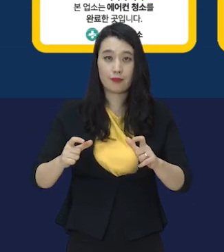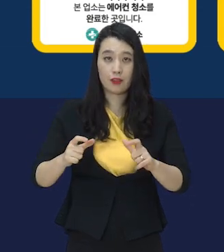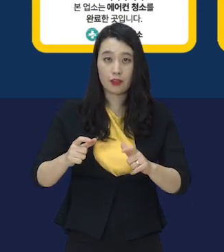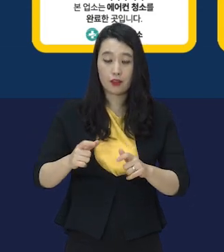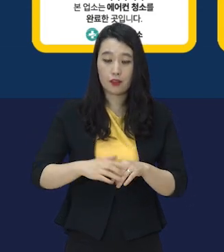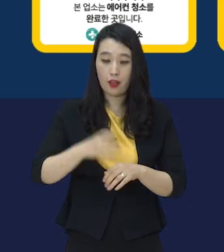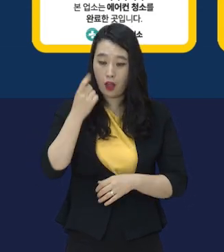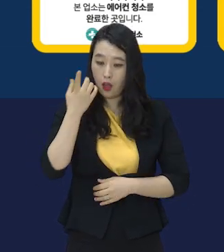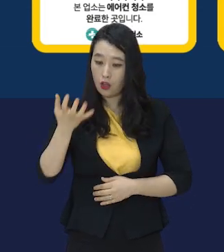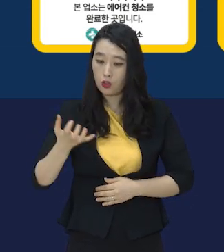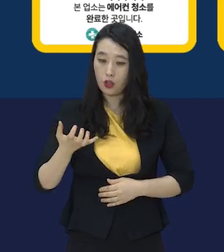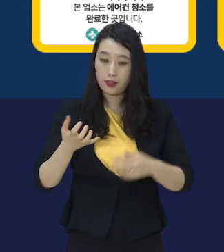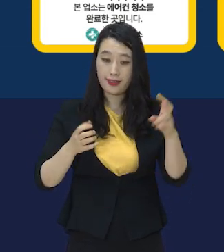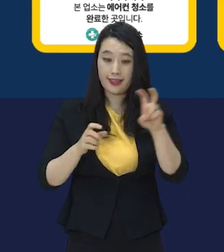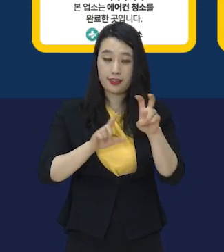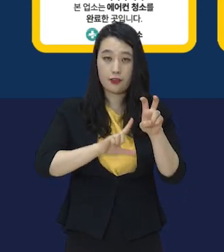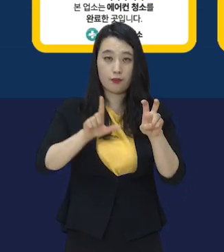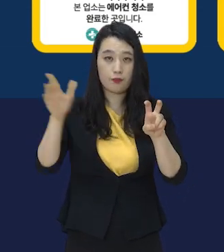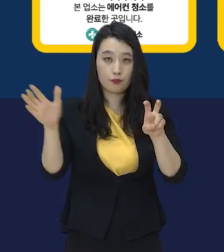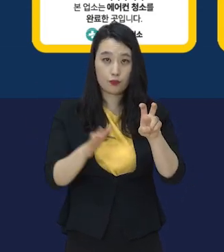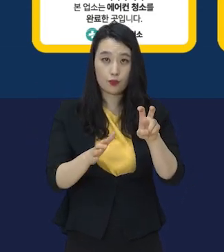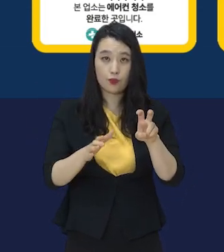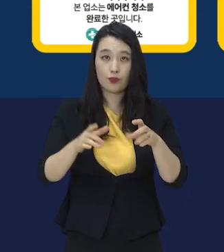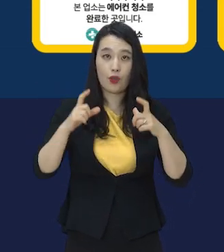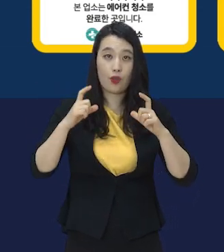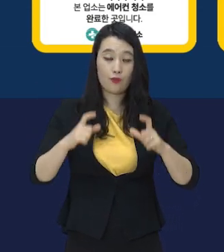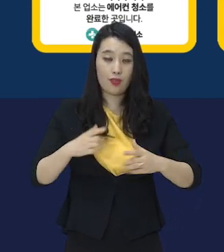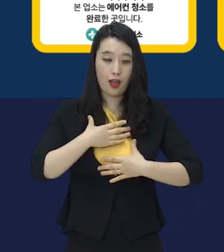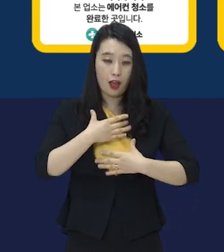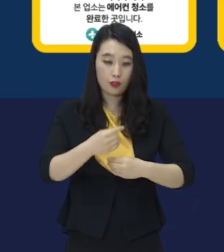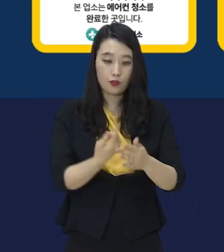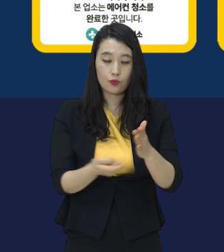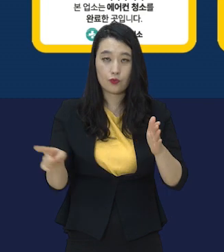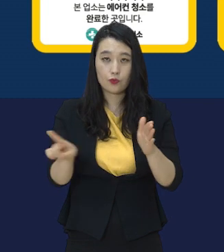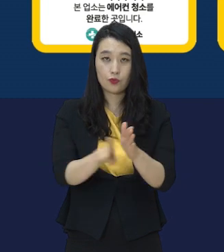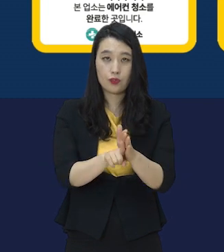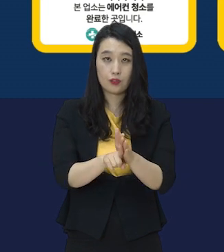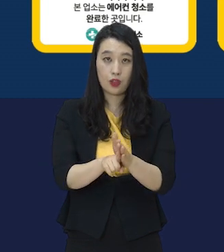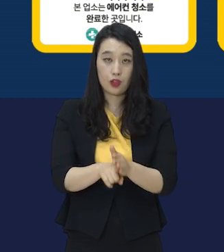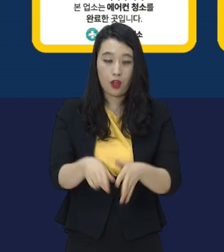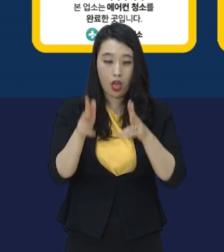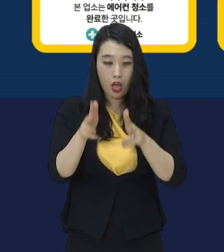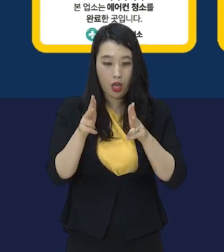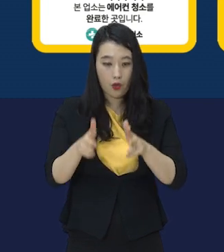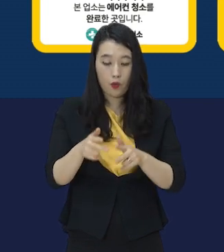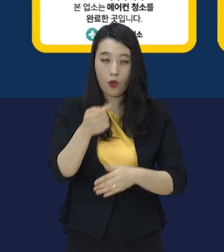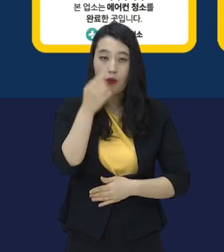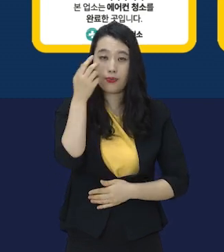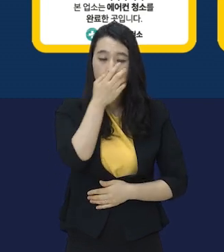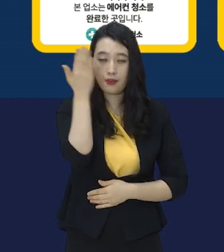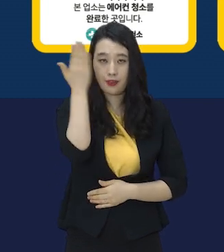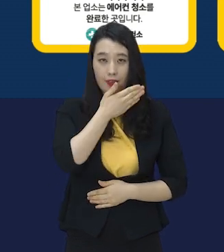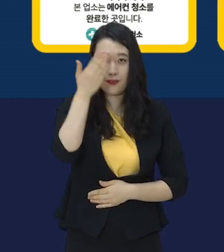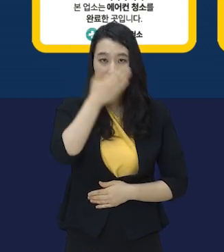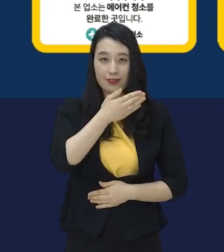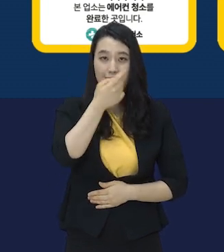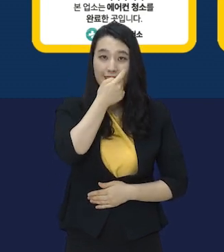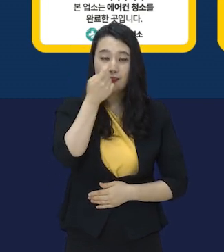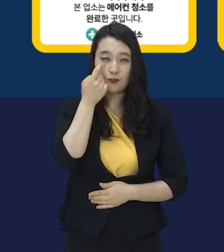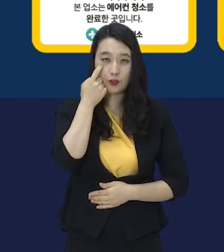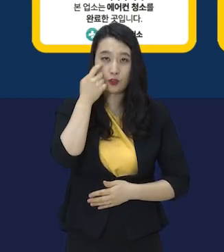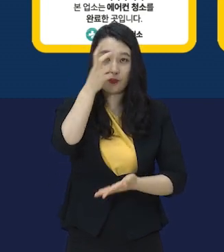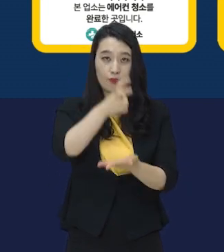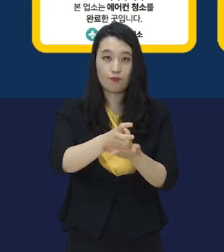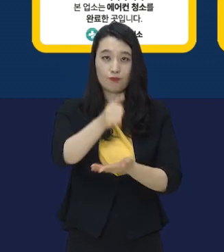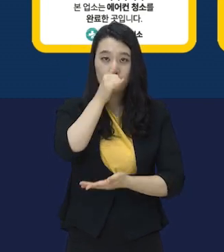지난달 20일부터 구민 안전을 위해 전국 최초로 에어클린 인증제를 시행하고 있습니다. 필터